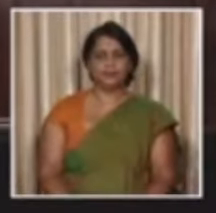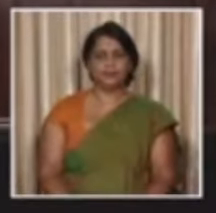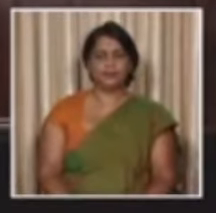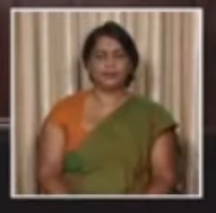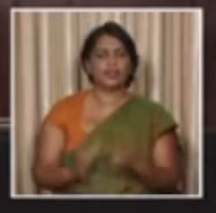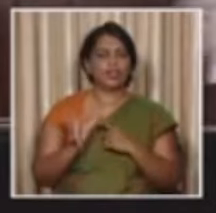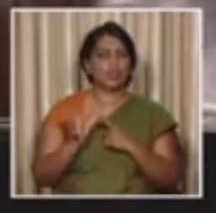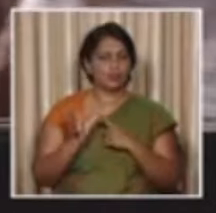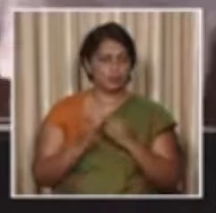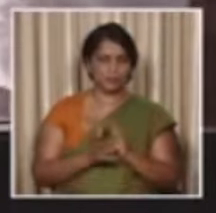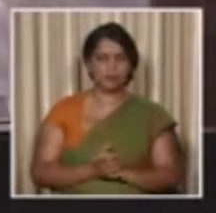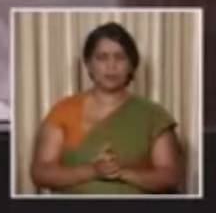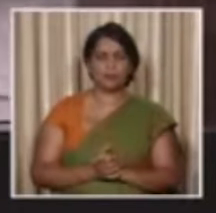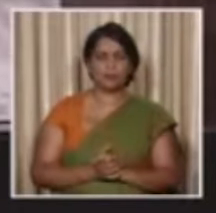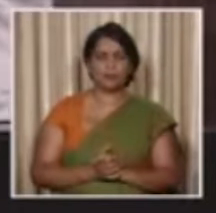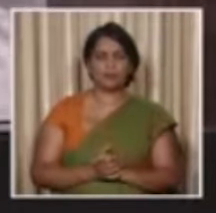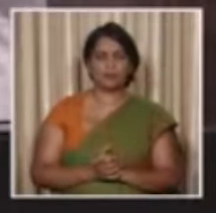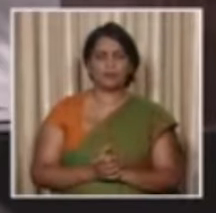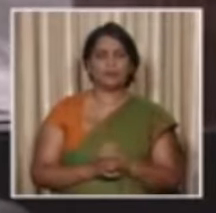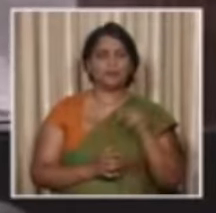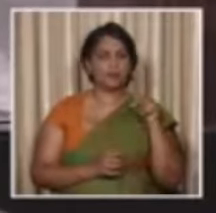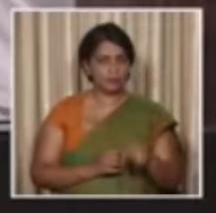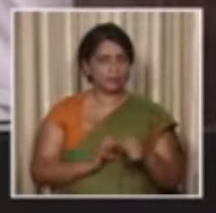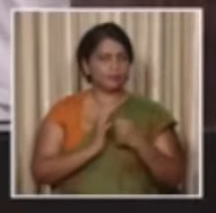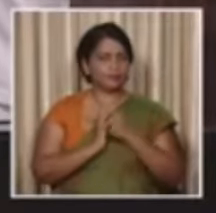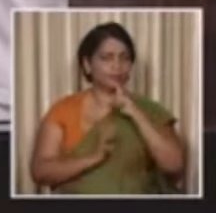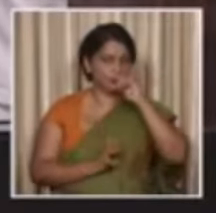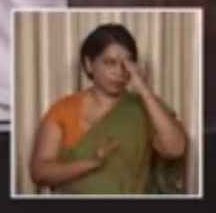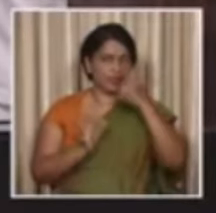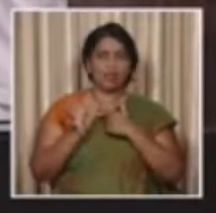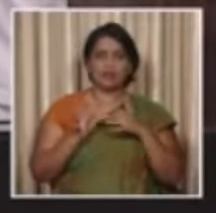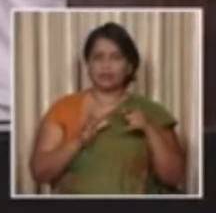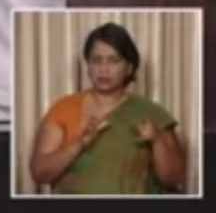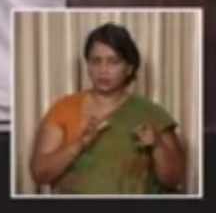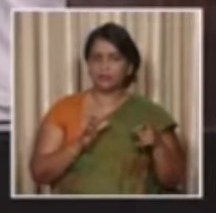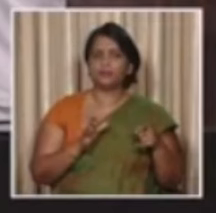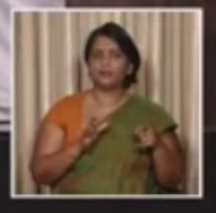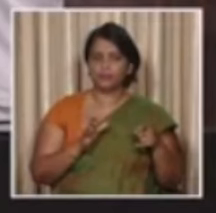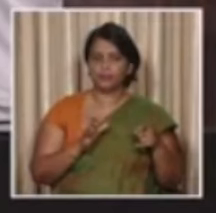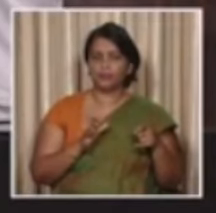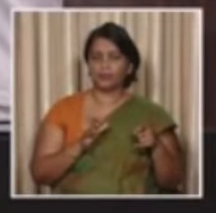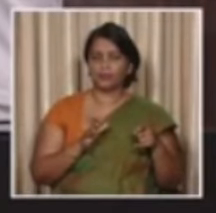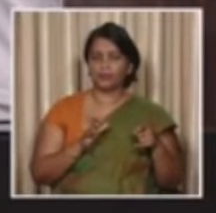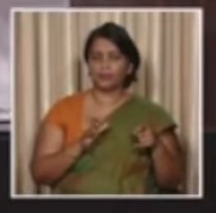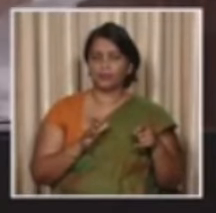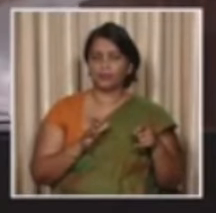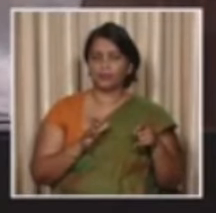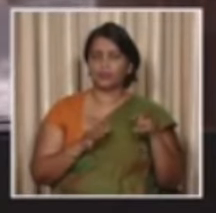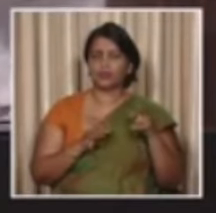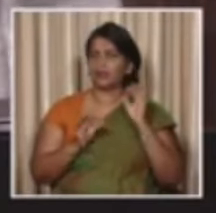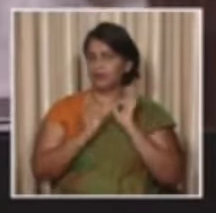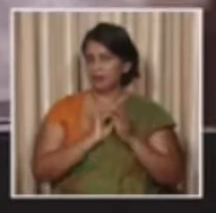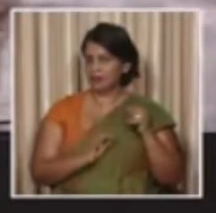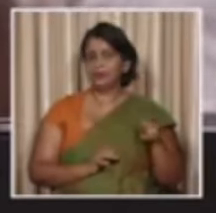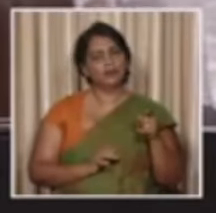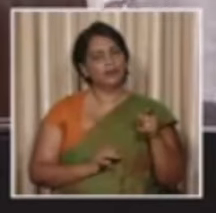අනුපව පැස්කෝල් මහත්මයා. ගරු කතානායකතුමනි අගලවත්ත පිඹුර තැන්නපිට පාර අංක 254